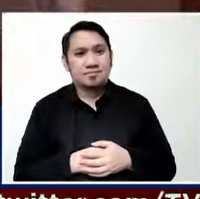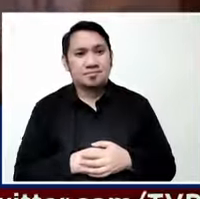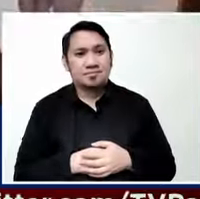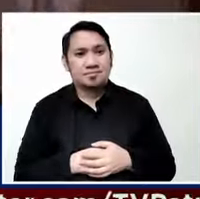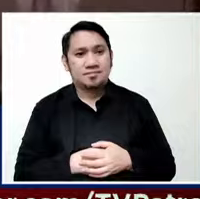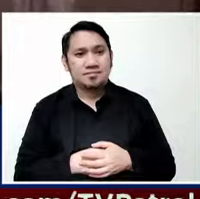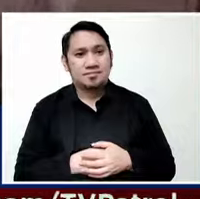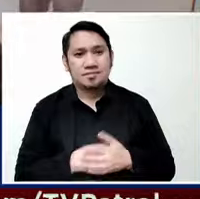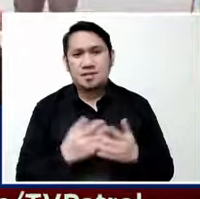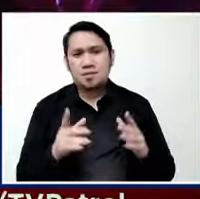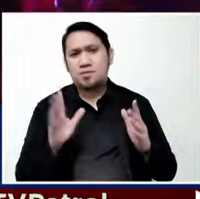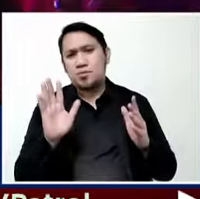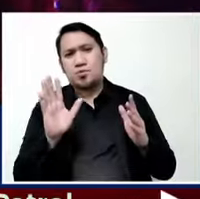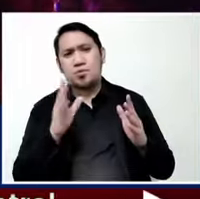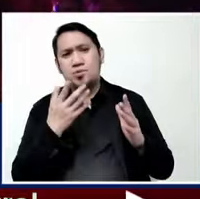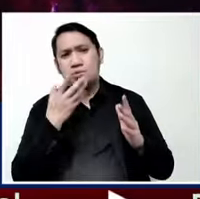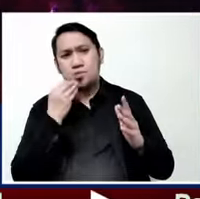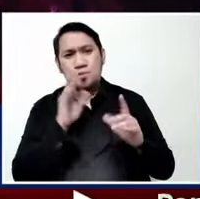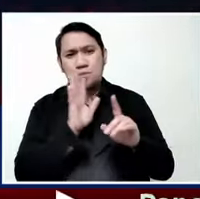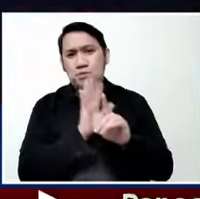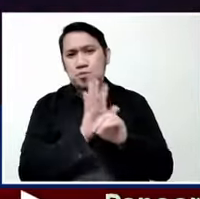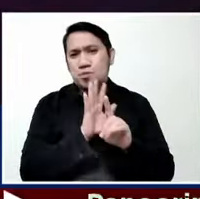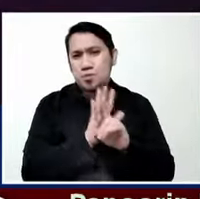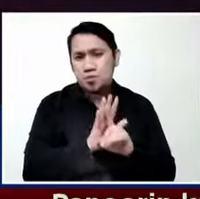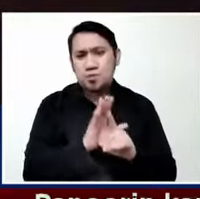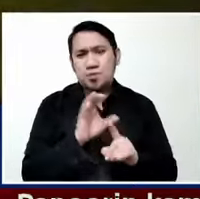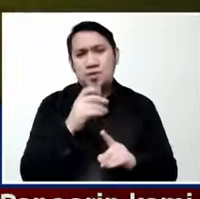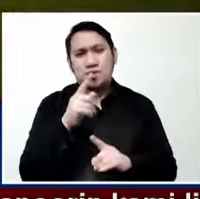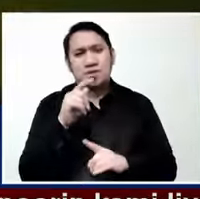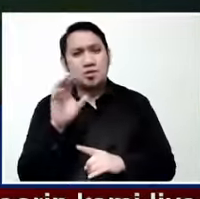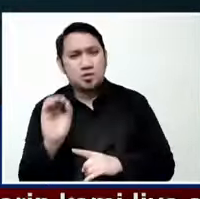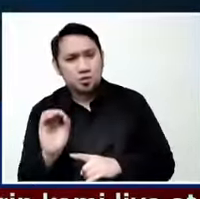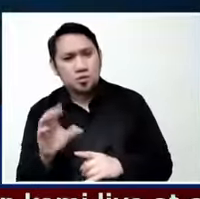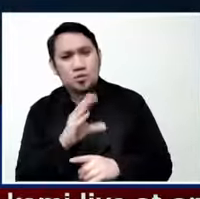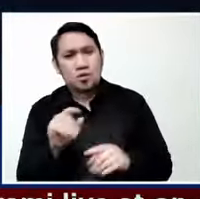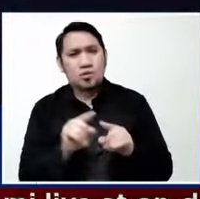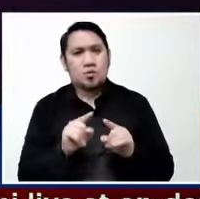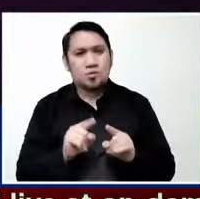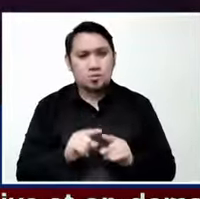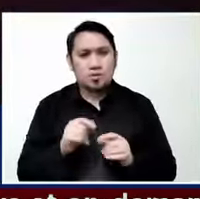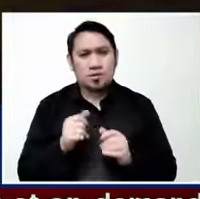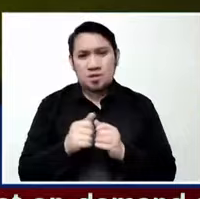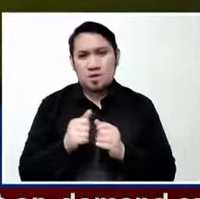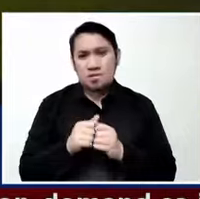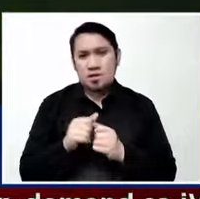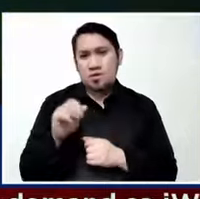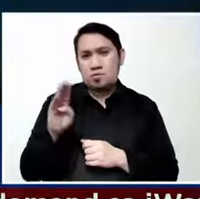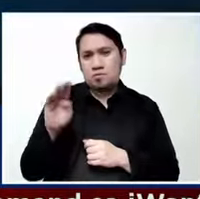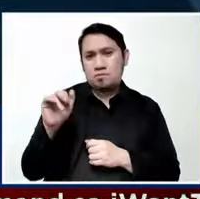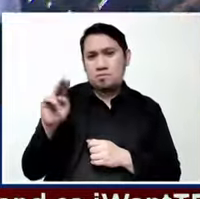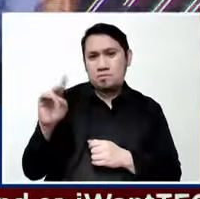hanggang sa mga iconic performers na sina Chito Miranda kasama ang kanyang bandang parokya ni Edgar.